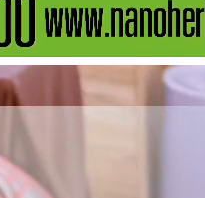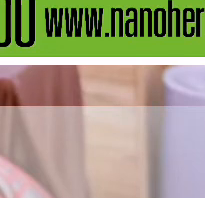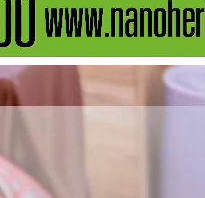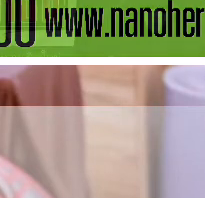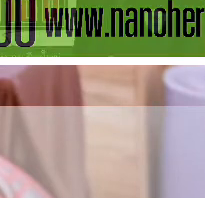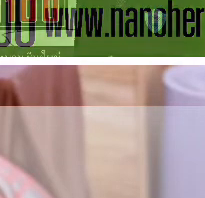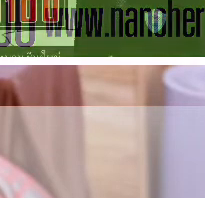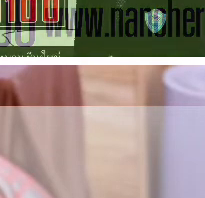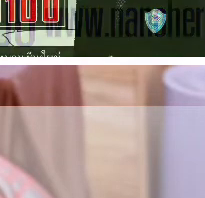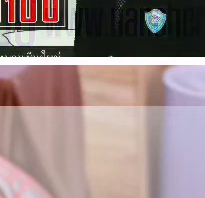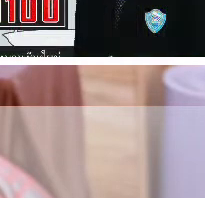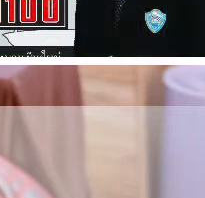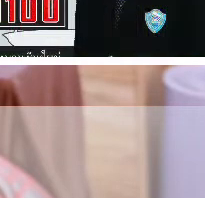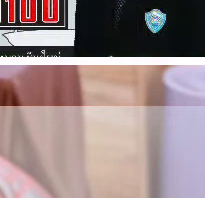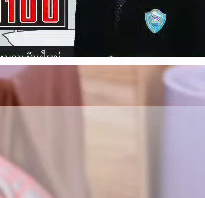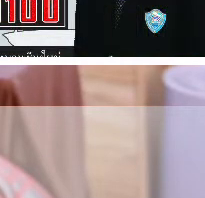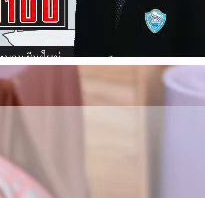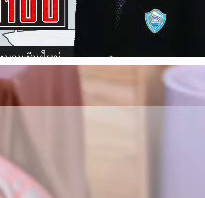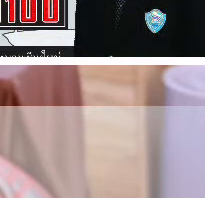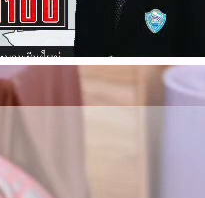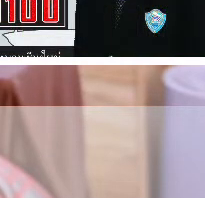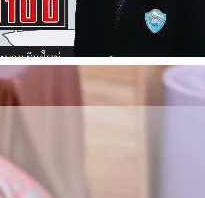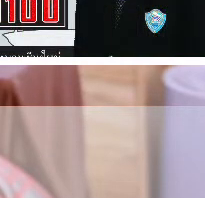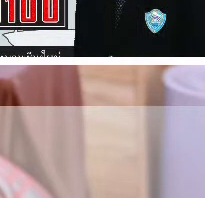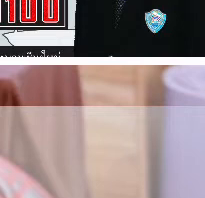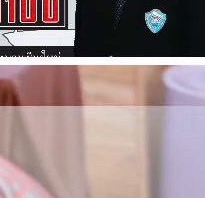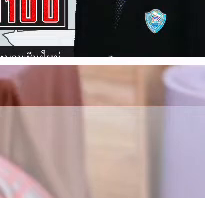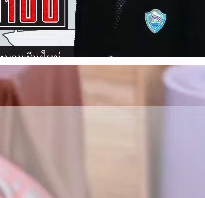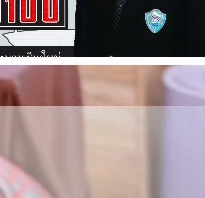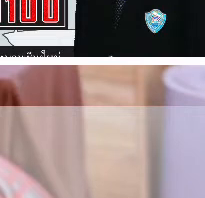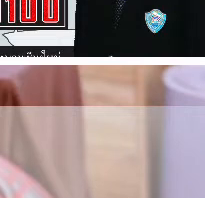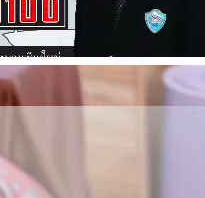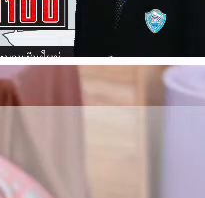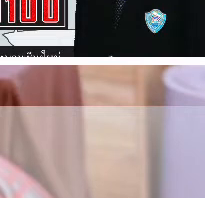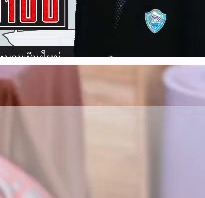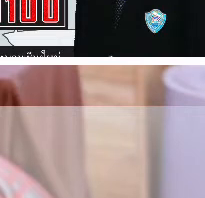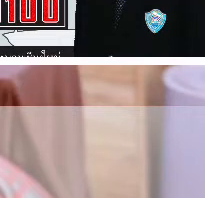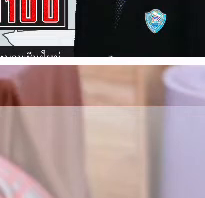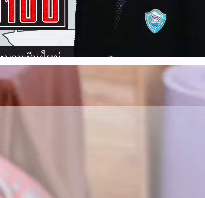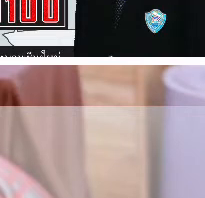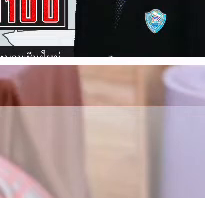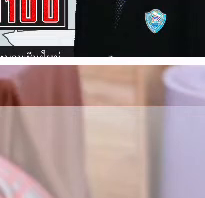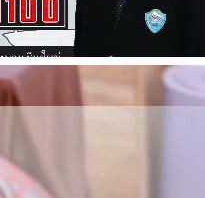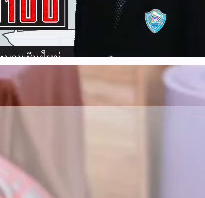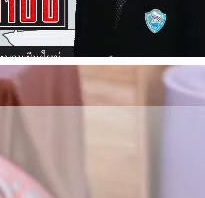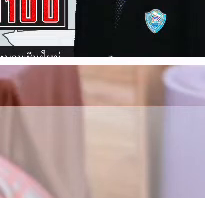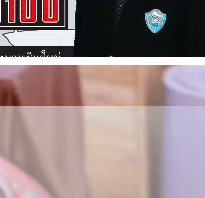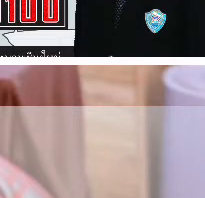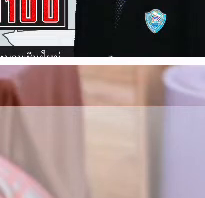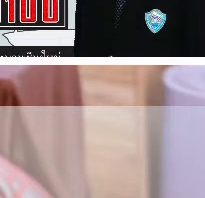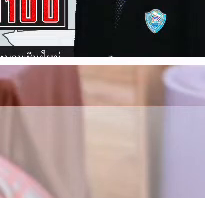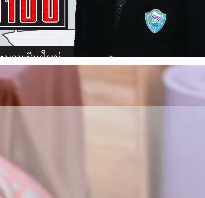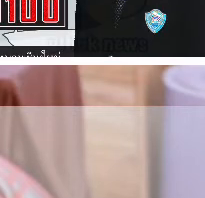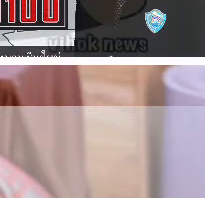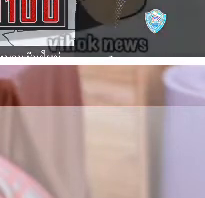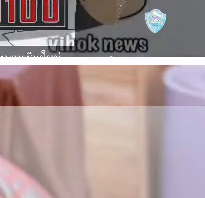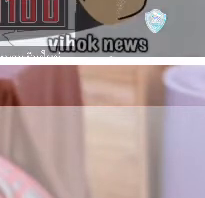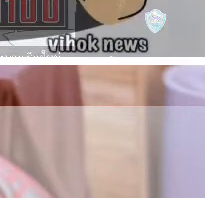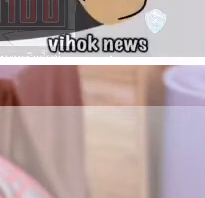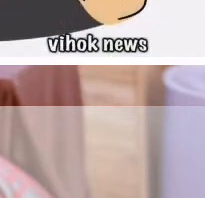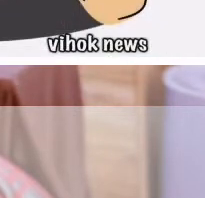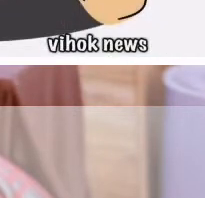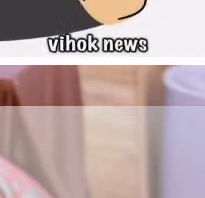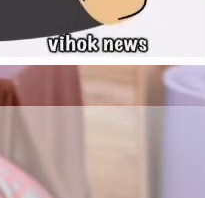ภาผู้แทนราษฎรเนี่ยจะมีการอภิปรายเพื่อที่จะกำหนดให้รัฐบาลจะต้องทำโน่นนี่นั่นแล้